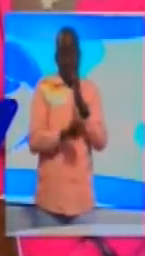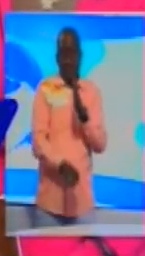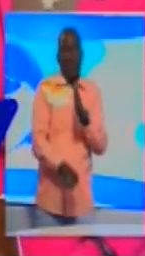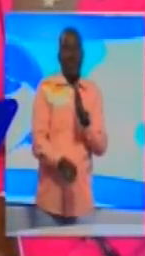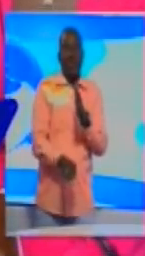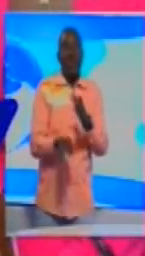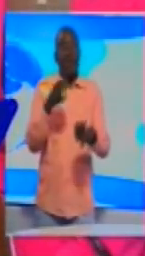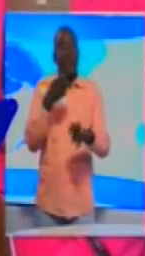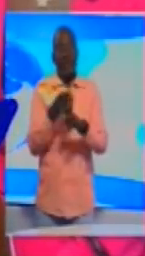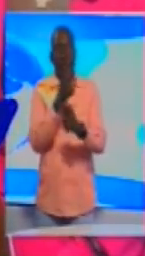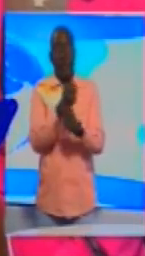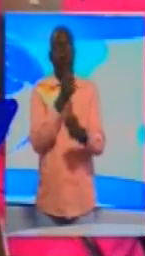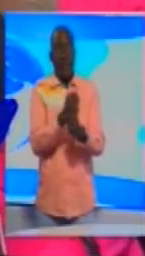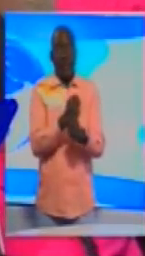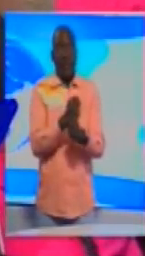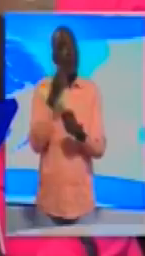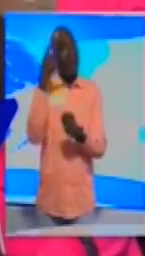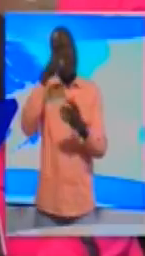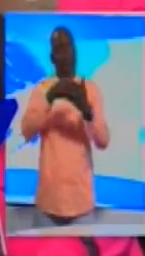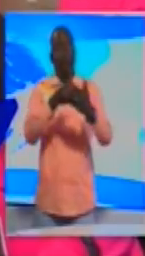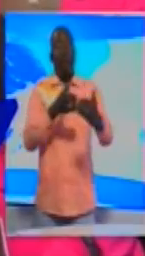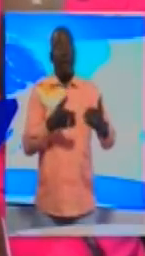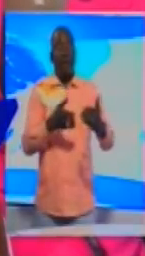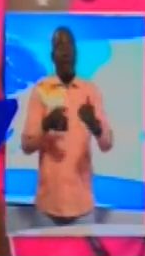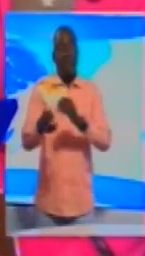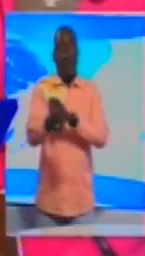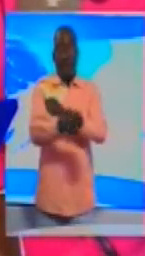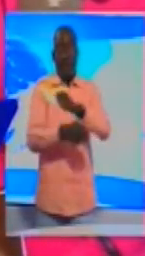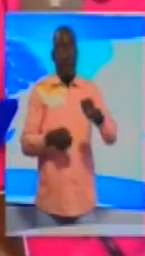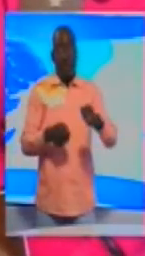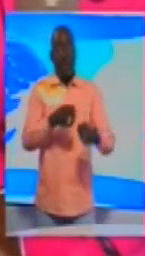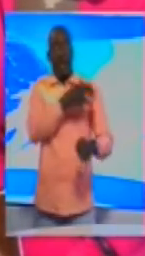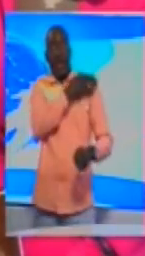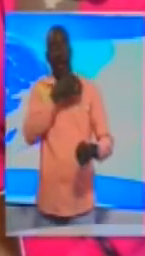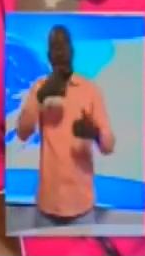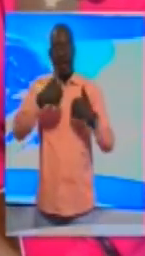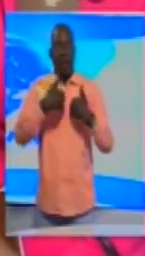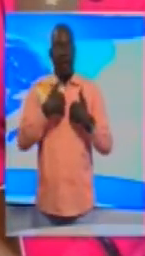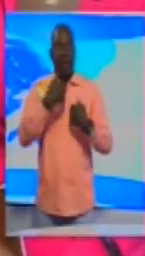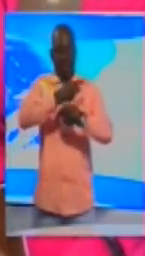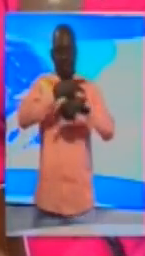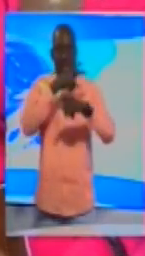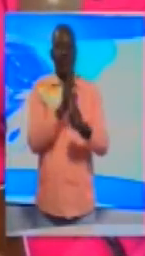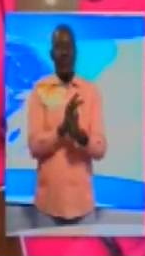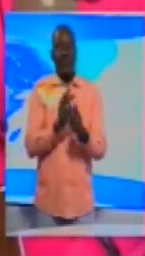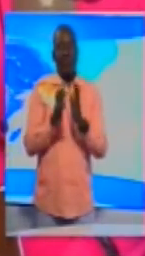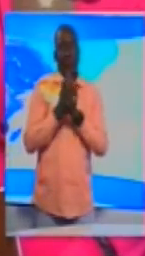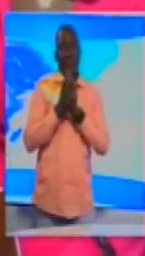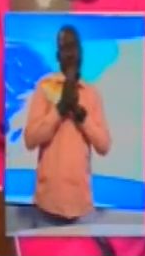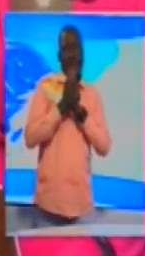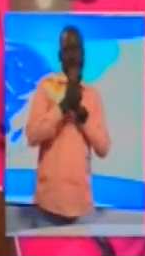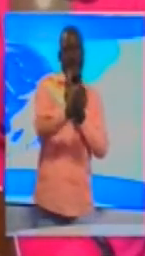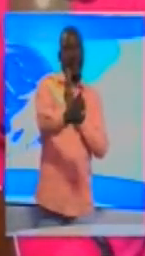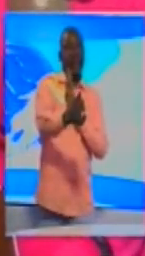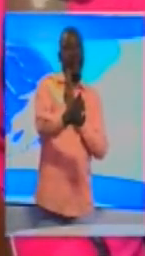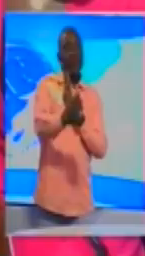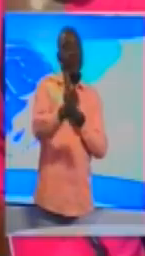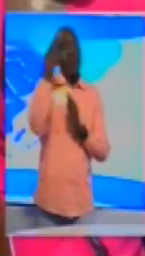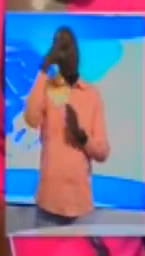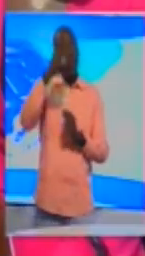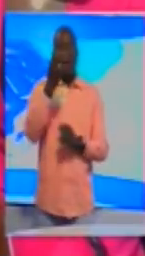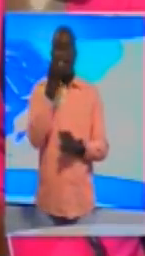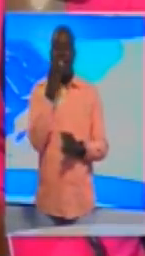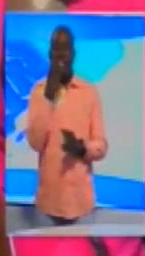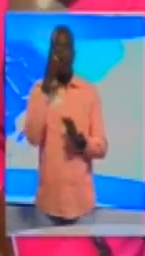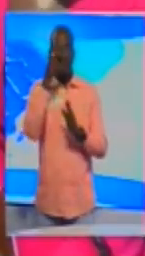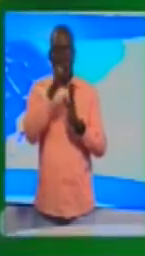pénibilité des tâches post-récolte, mais aussi de disposer des produits de qualité à la fois pour la